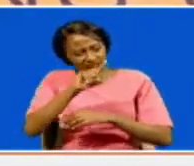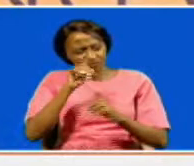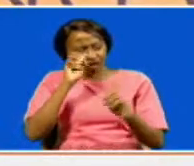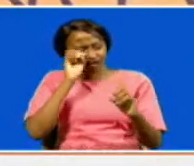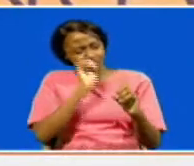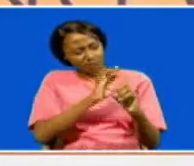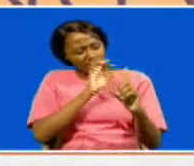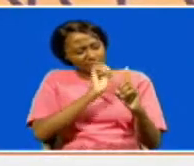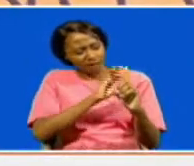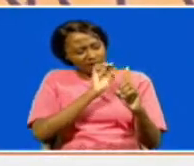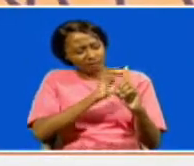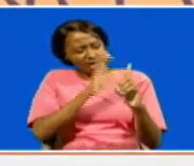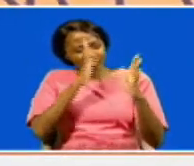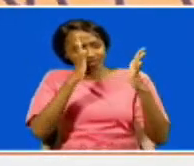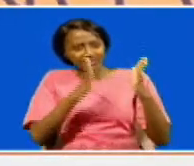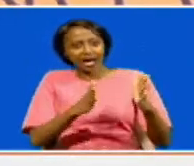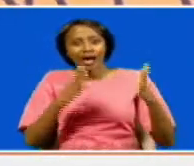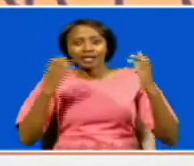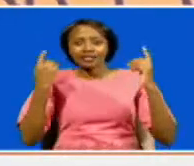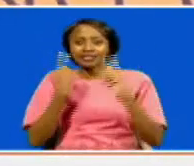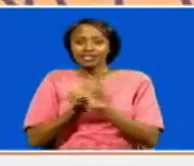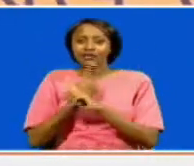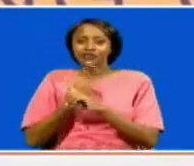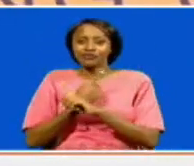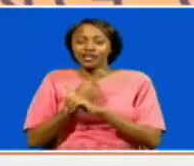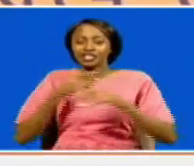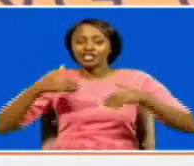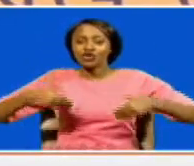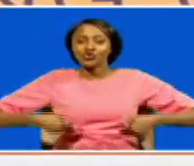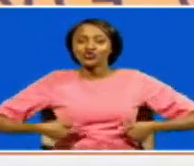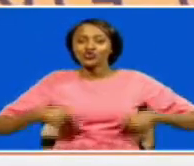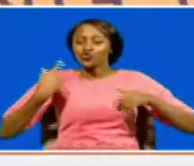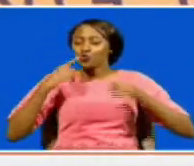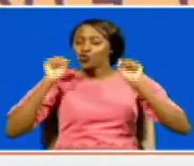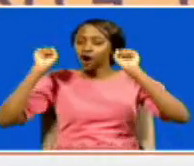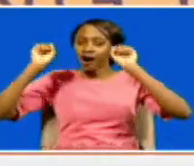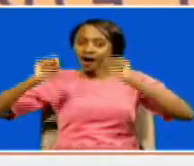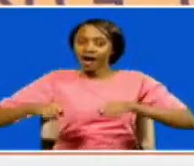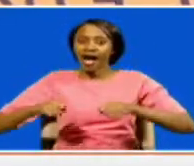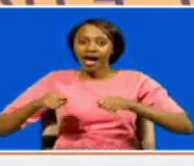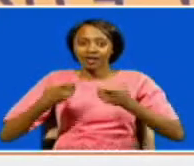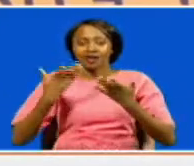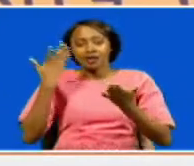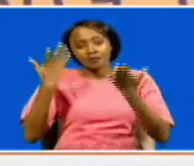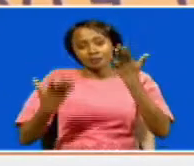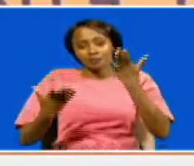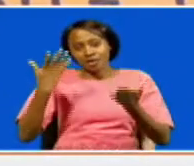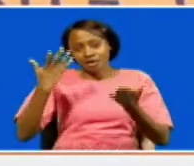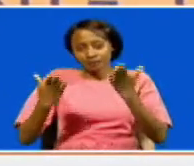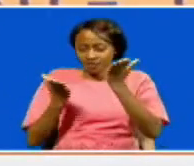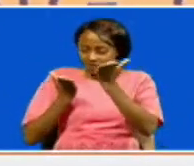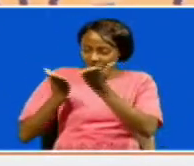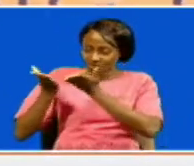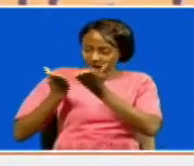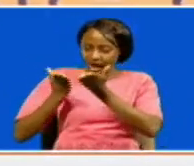young people, young leaders who can, if not serve